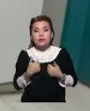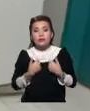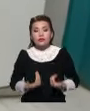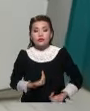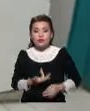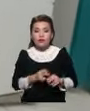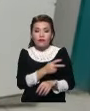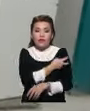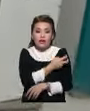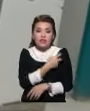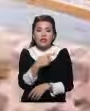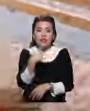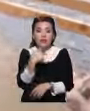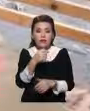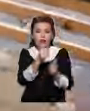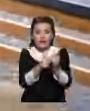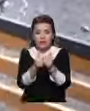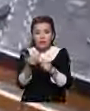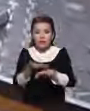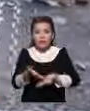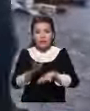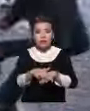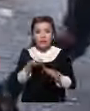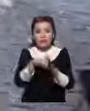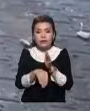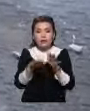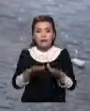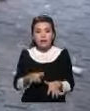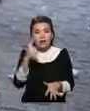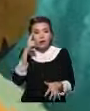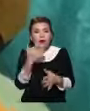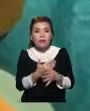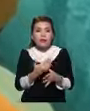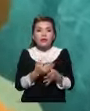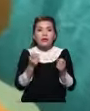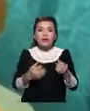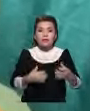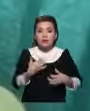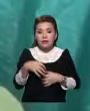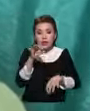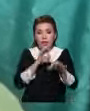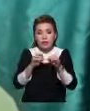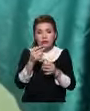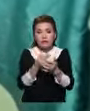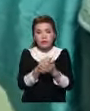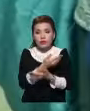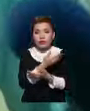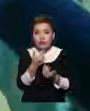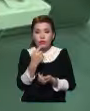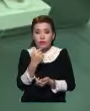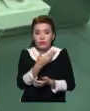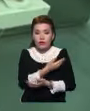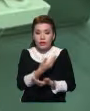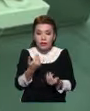одной из клиник рассказывает, над каждым тяжелым пациентом им приходится думать, как помочь. Нет элементарных лекарств. Нет плазмы крови, тогда